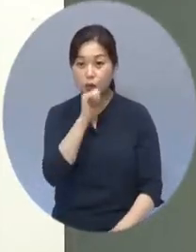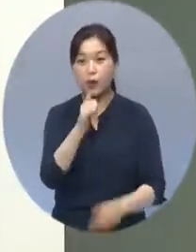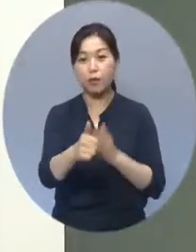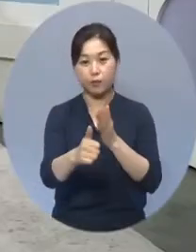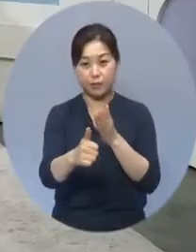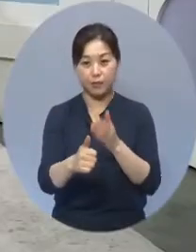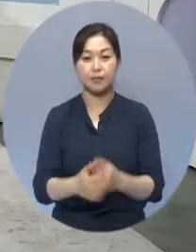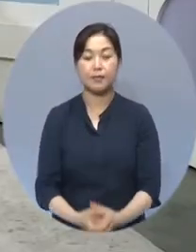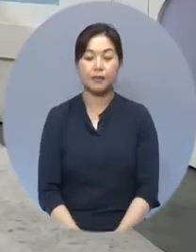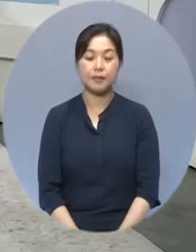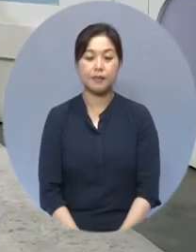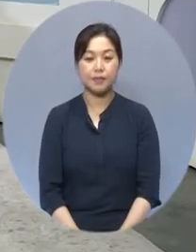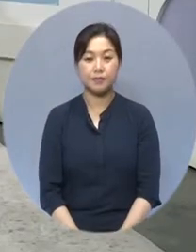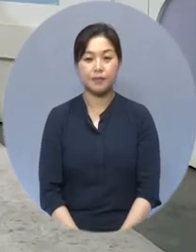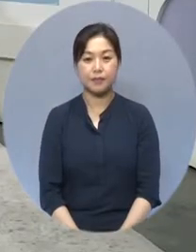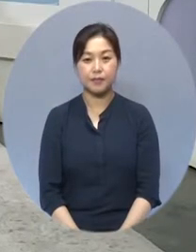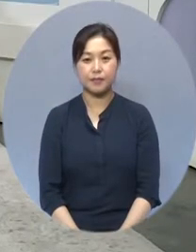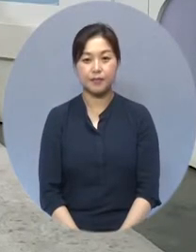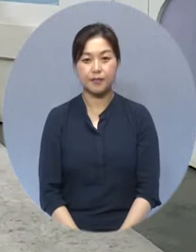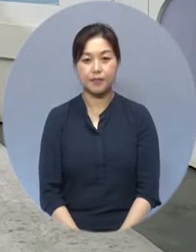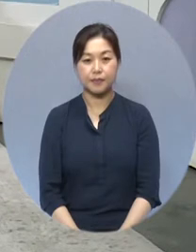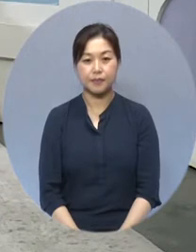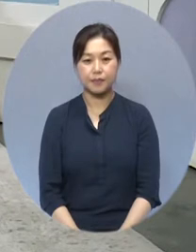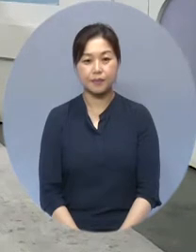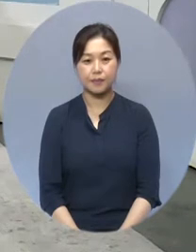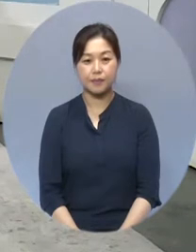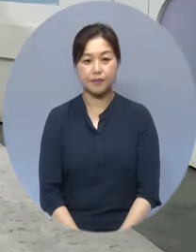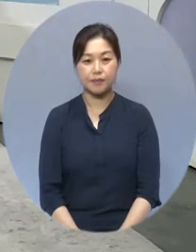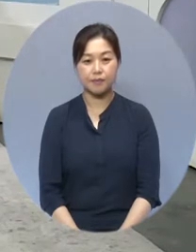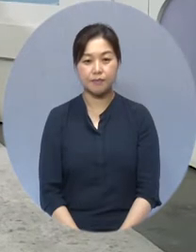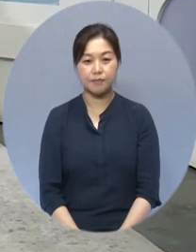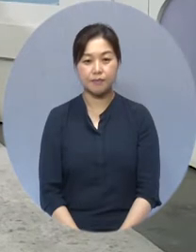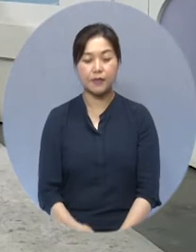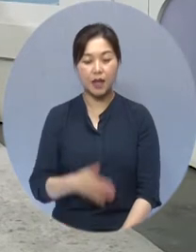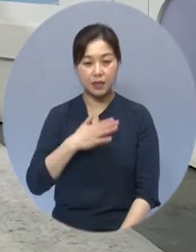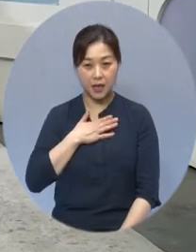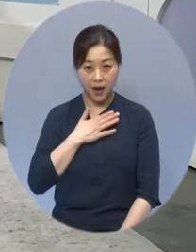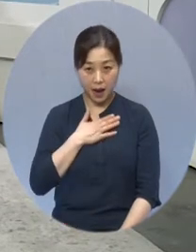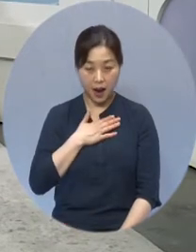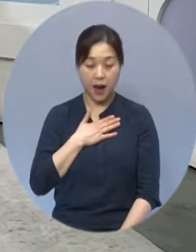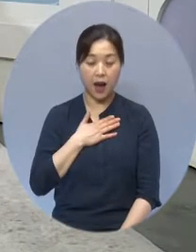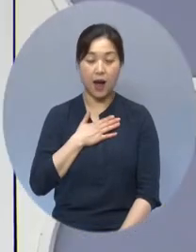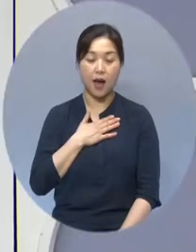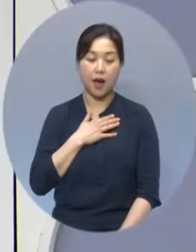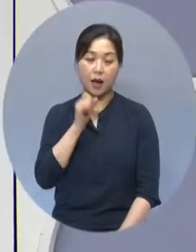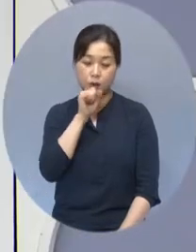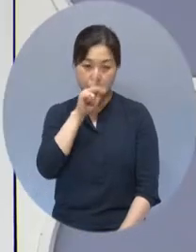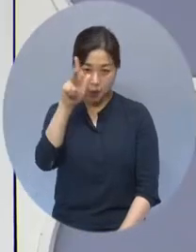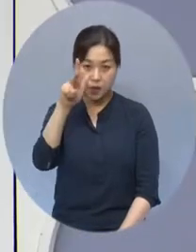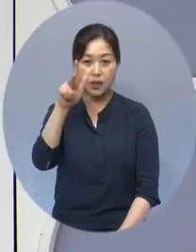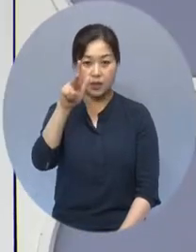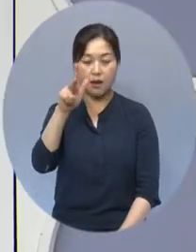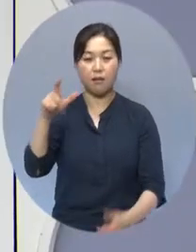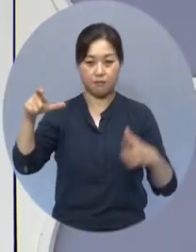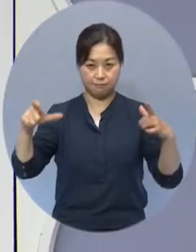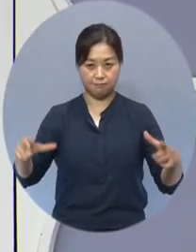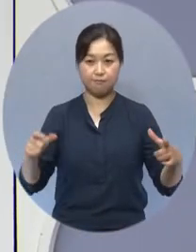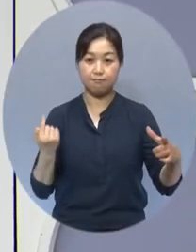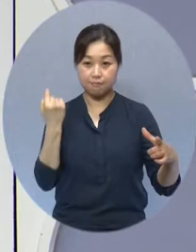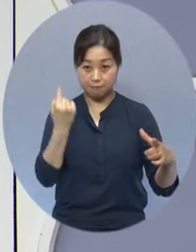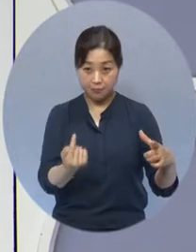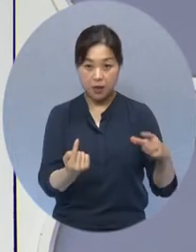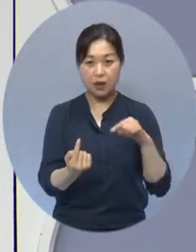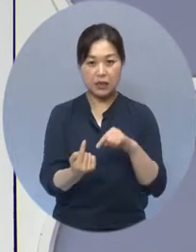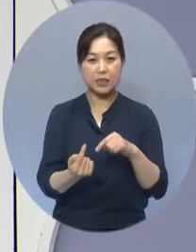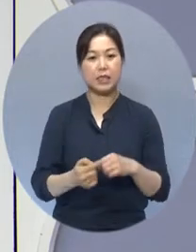주시겠어요? 뭐 여러 가지가 있습니다만은 제가 이제 용인에 가보니까